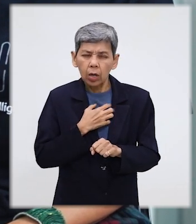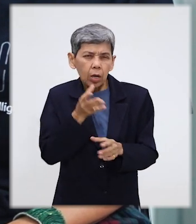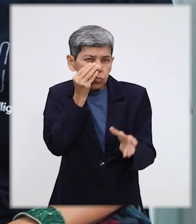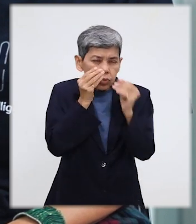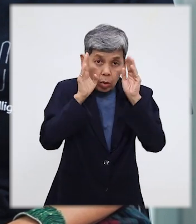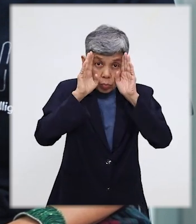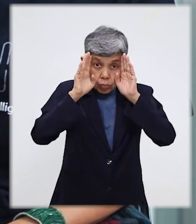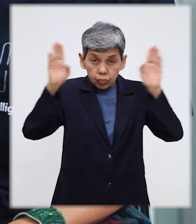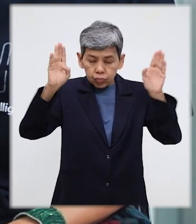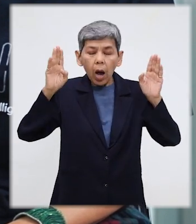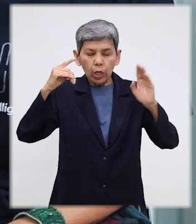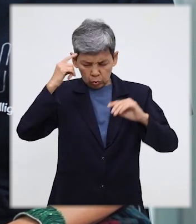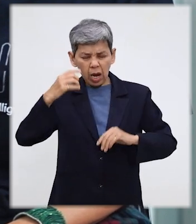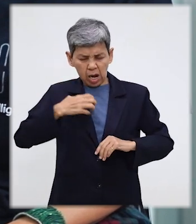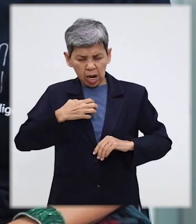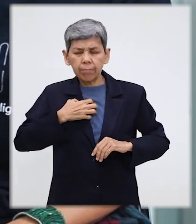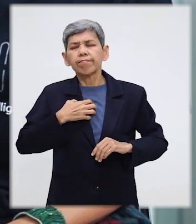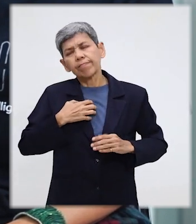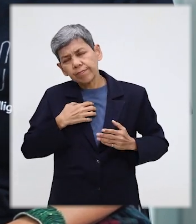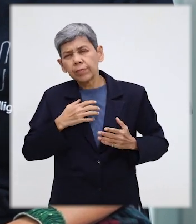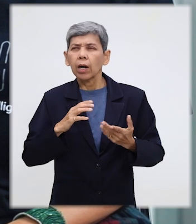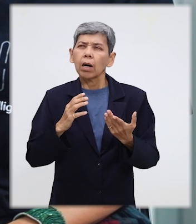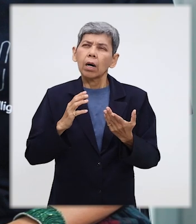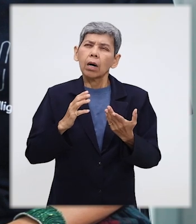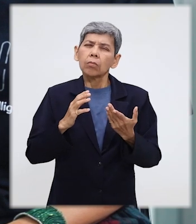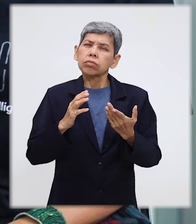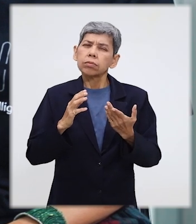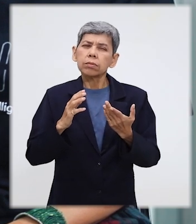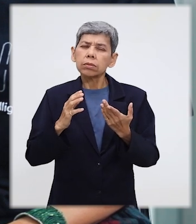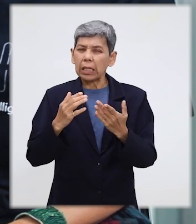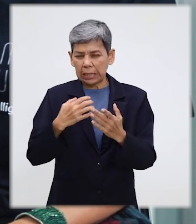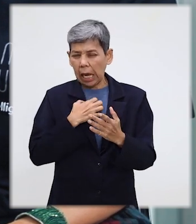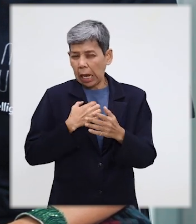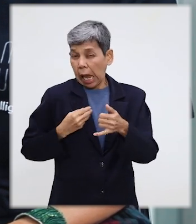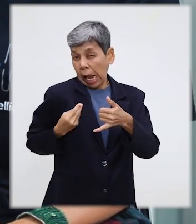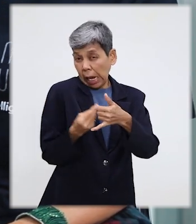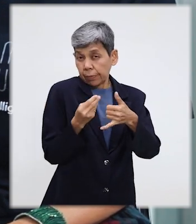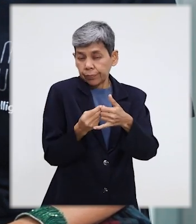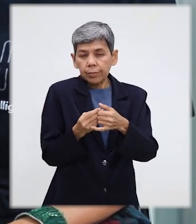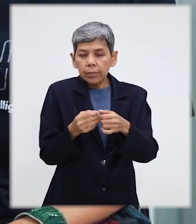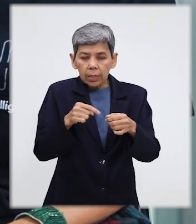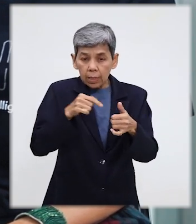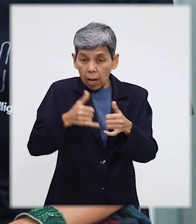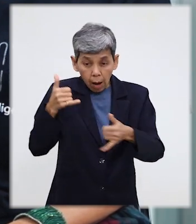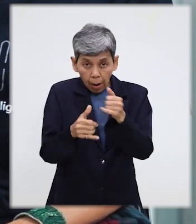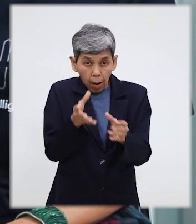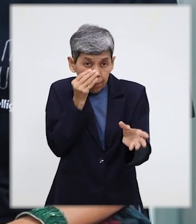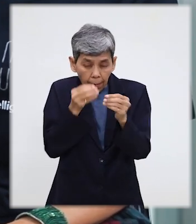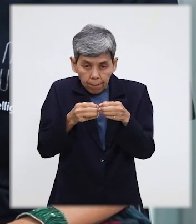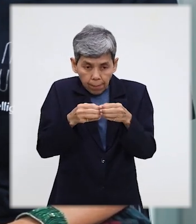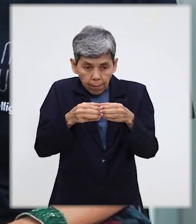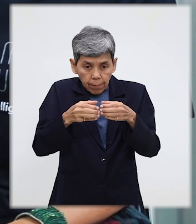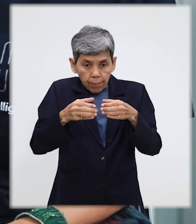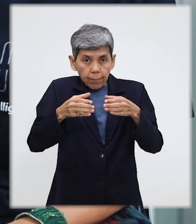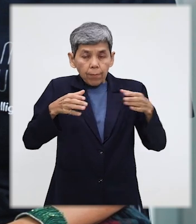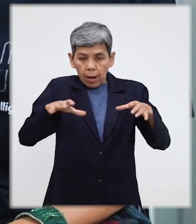รู้ในเรื่องของประสบการณ์มากขึ้นหรือในเรื่องของการที่จะเพิ่มจำนวนสมาชิกให้เขาส